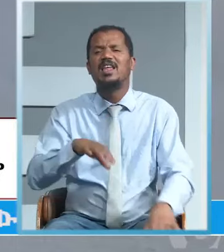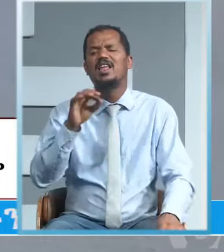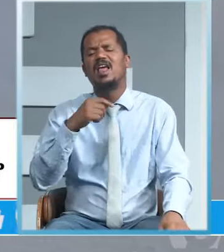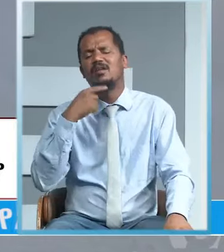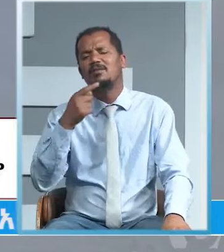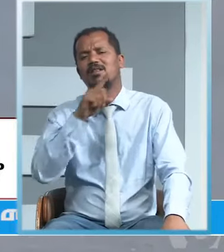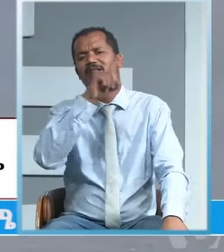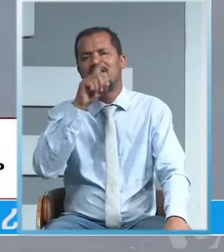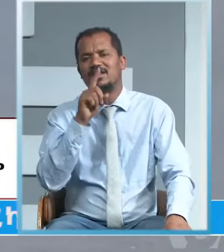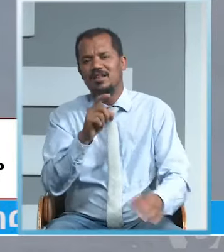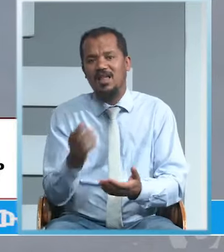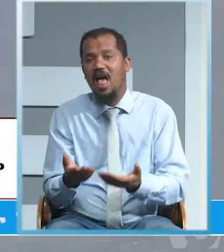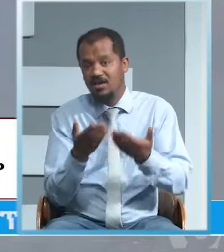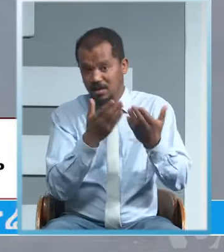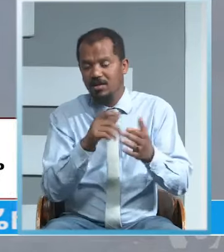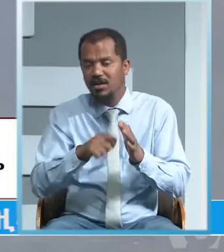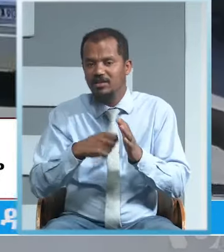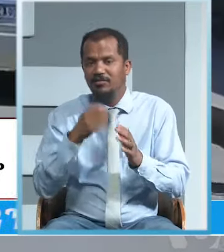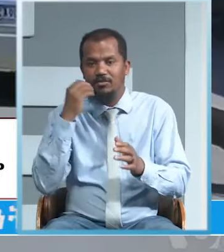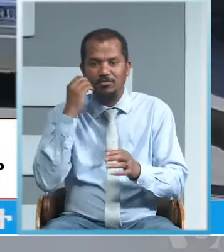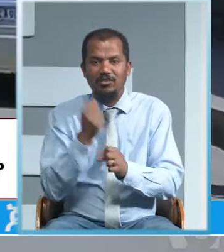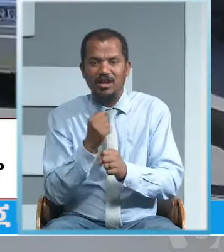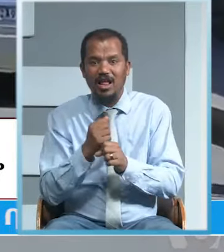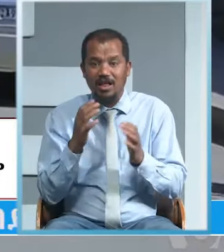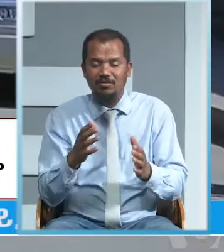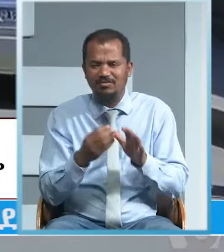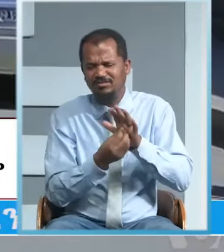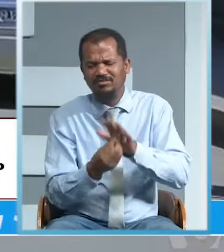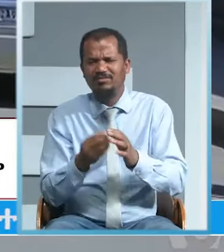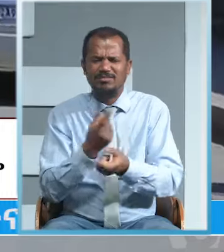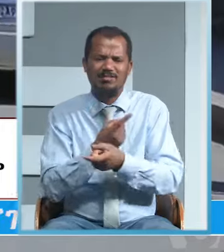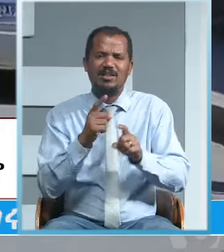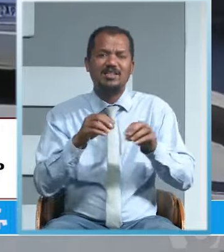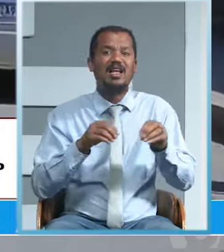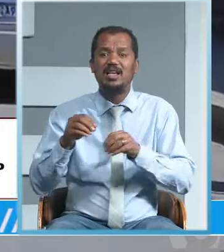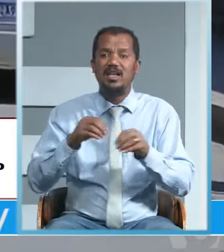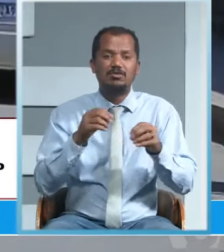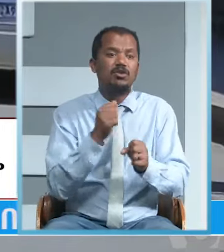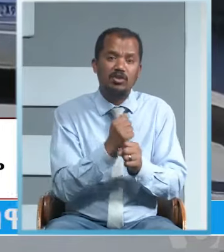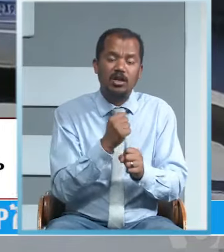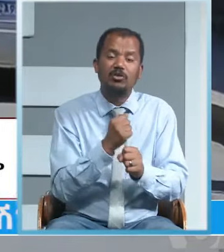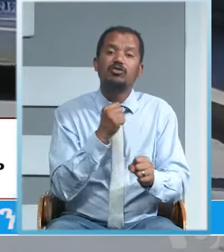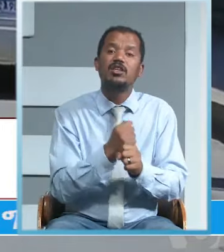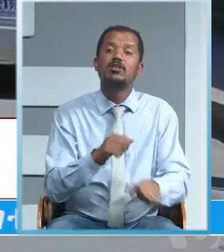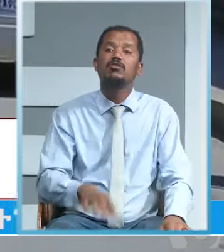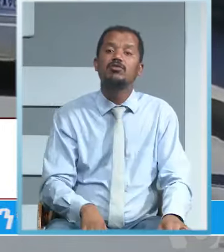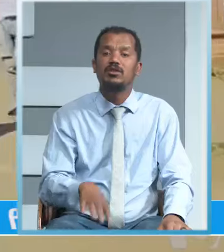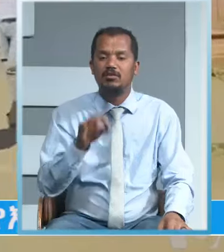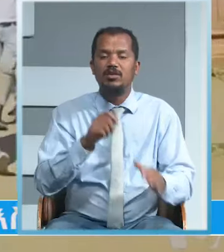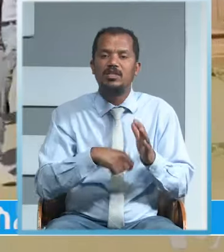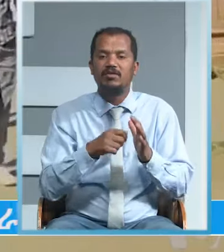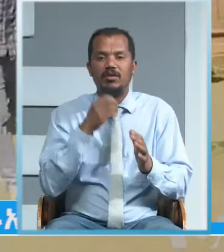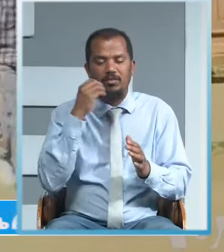በሚል ጥያቄ ያቀረብን ሲሆን የጽህፈት ቤቱ ሰራተኞች ያለ ተጽዕኖ በነጻነት ተንቀሳቅሰው ስራቸውን እየሰሩ እንደሚገኝ ጽህፈት